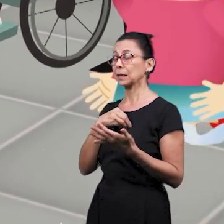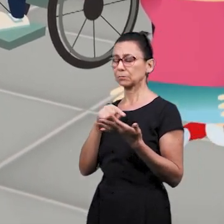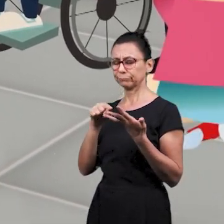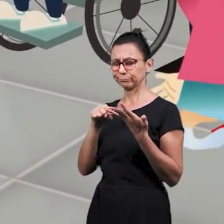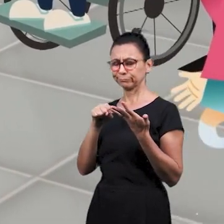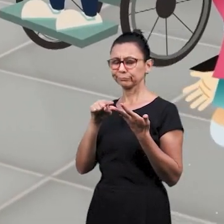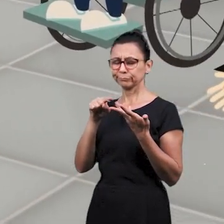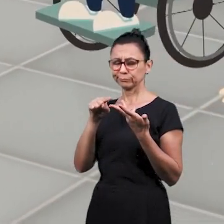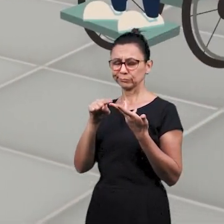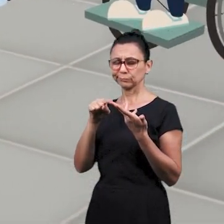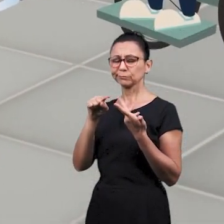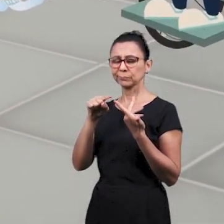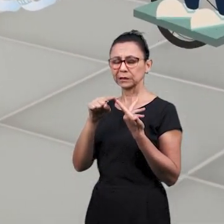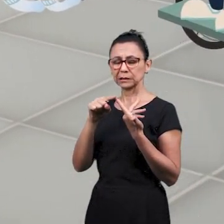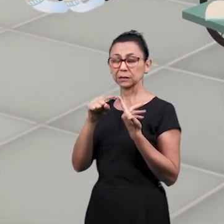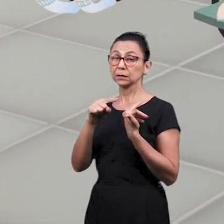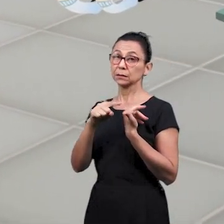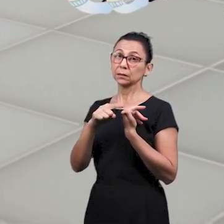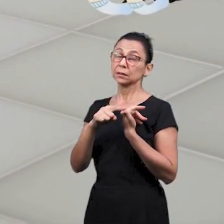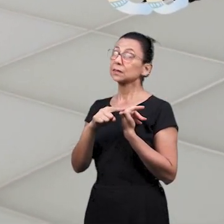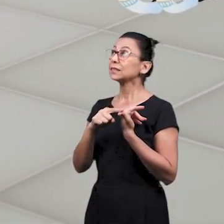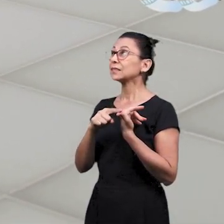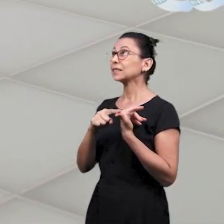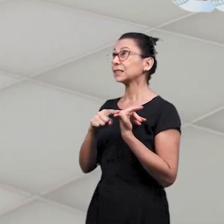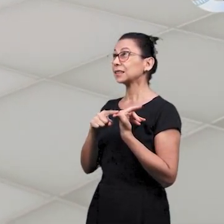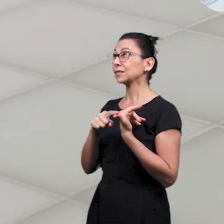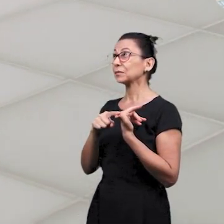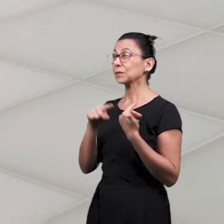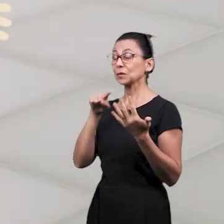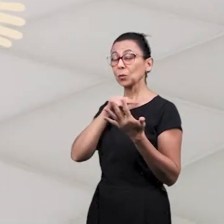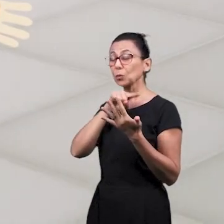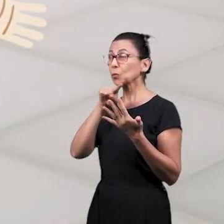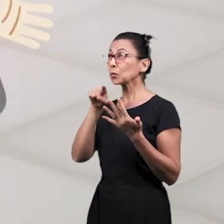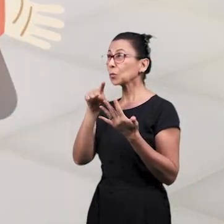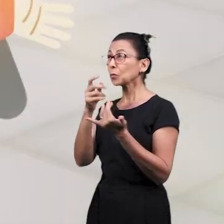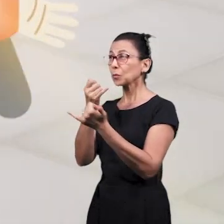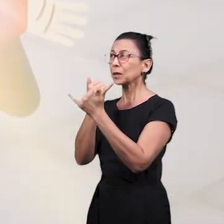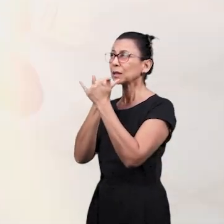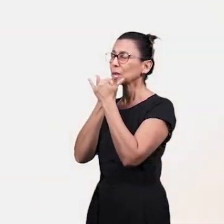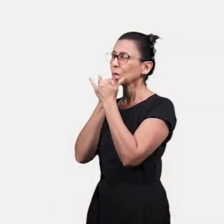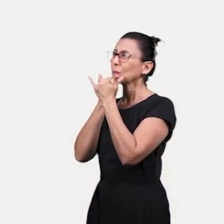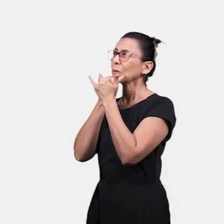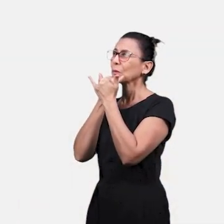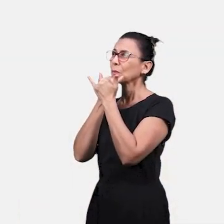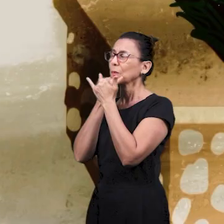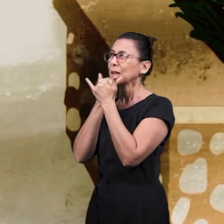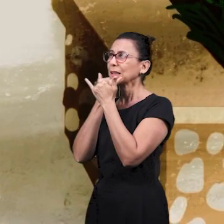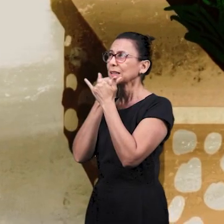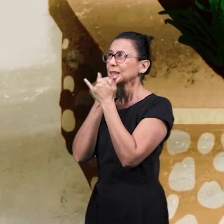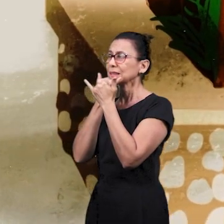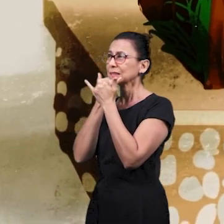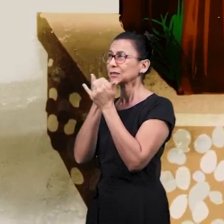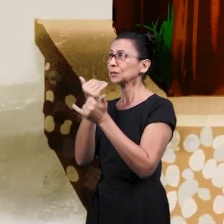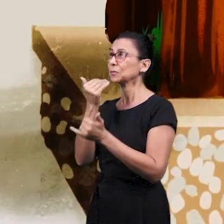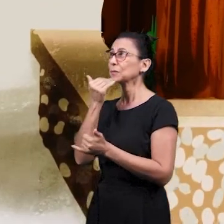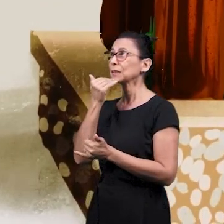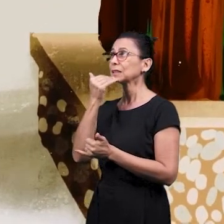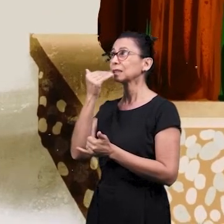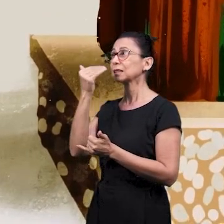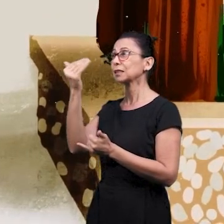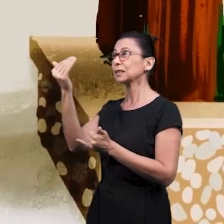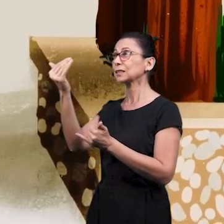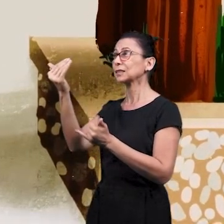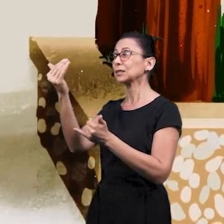чтобы исповедать грех мой. В прощении нуждаюсь я, в общении с Тобой.